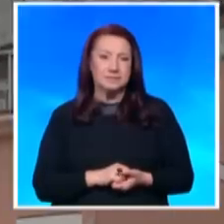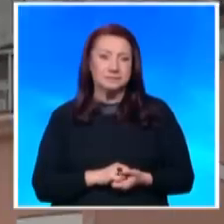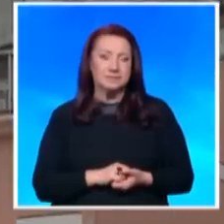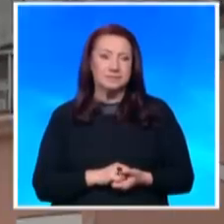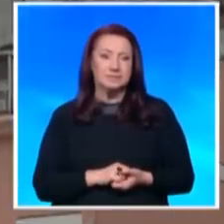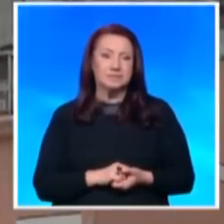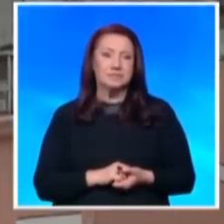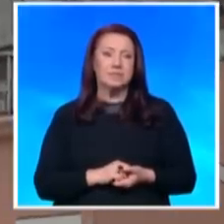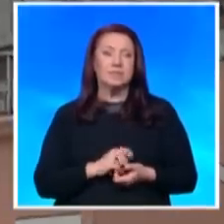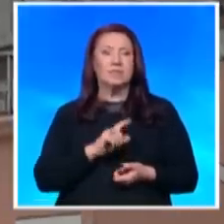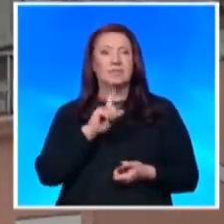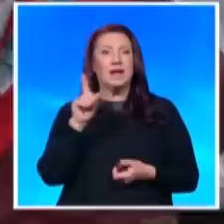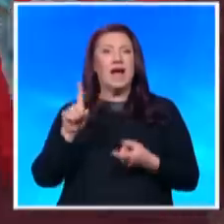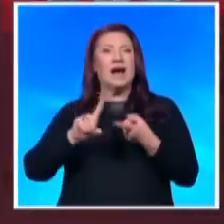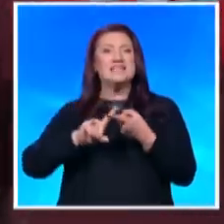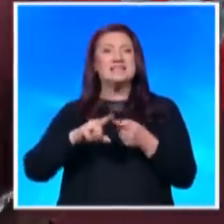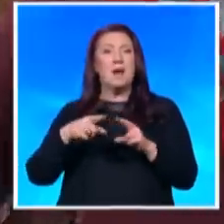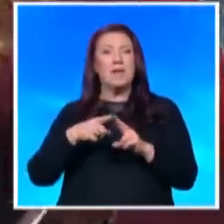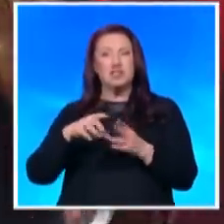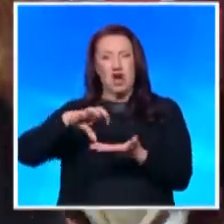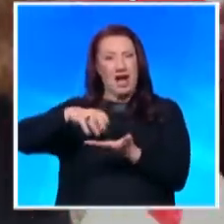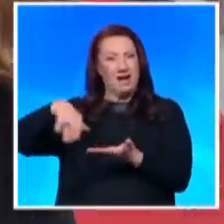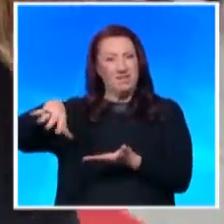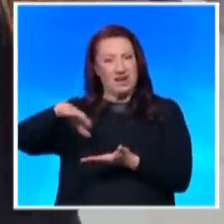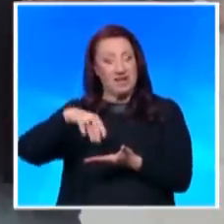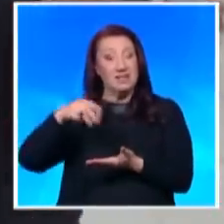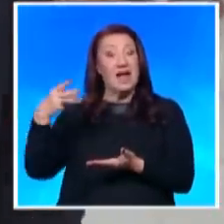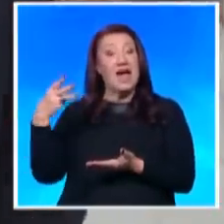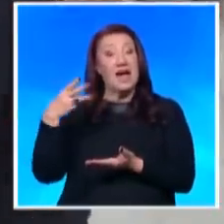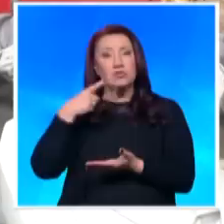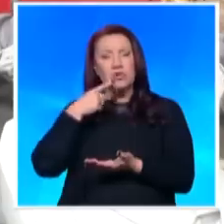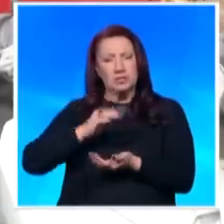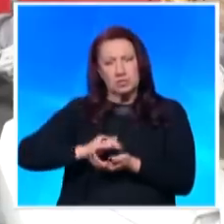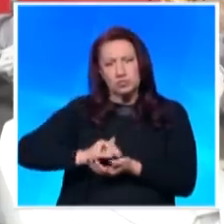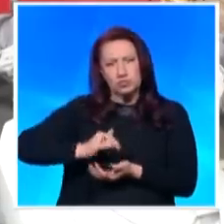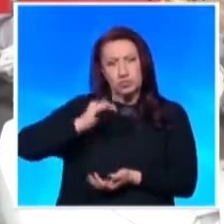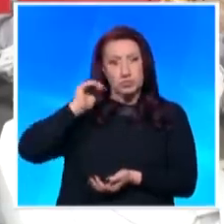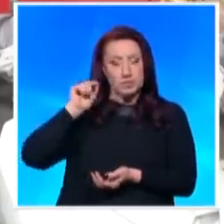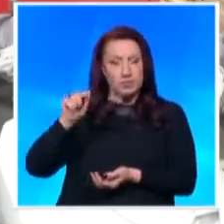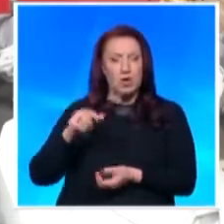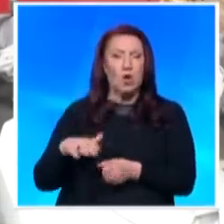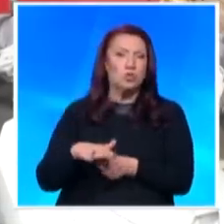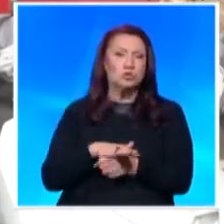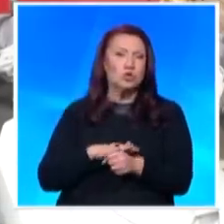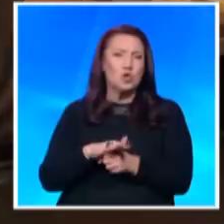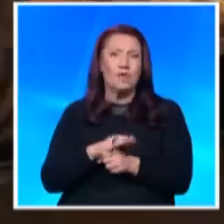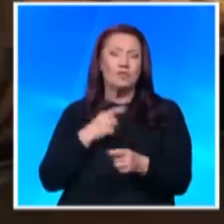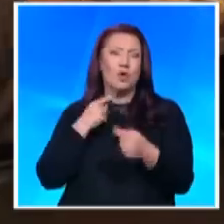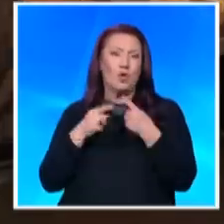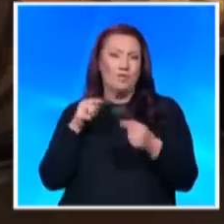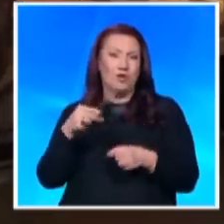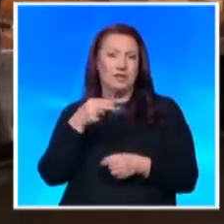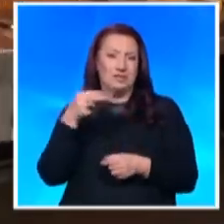В Късан Паша, където Ердоган израства, изборите са основна тема на разговор. Амете Кюрт, въпреки това,